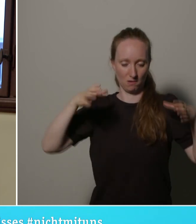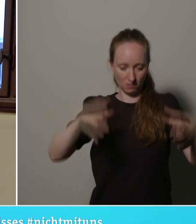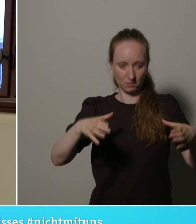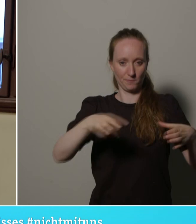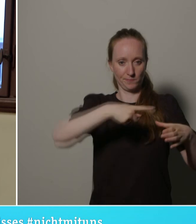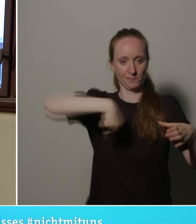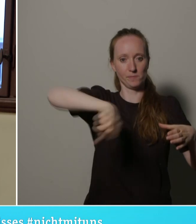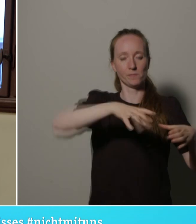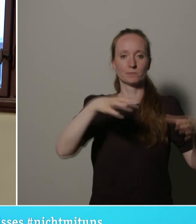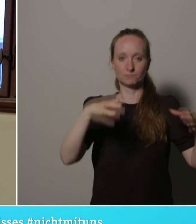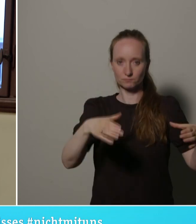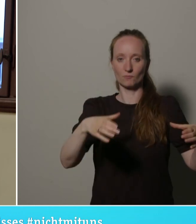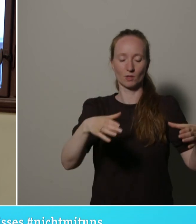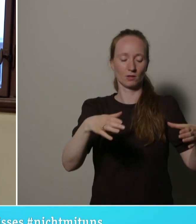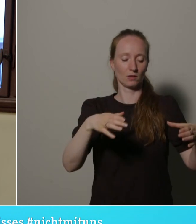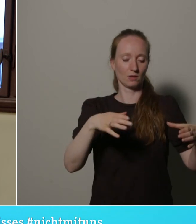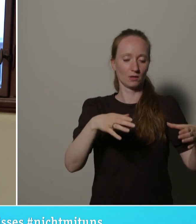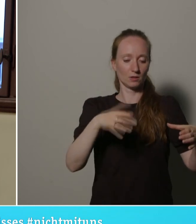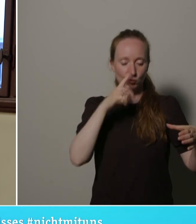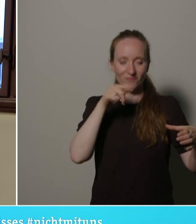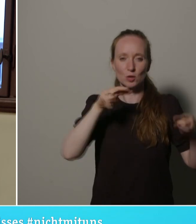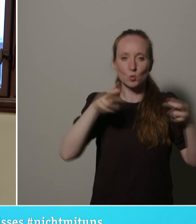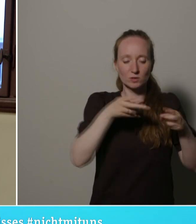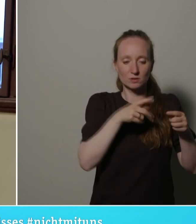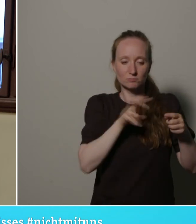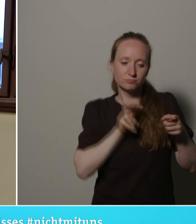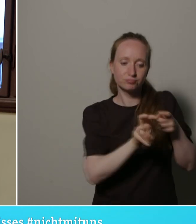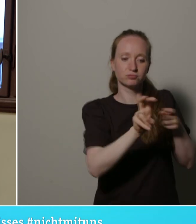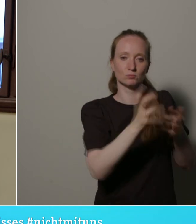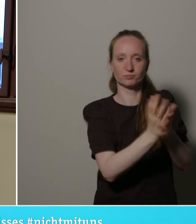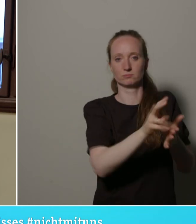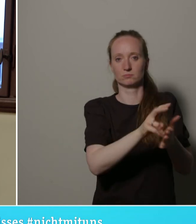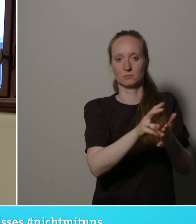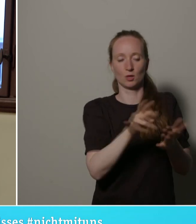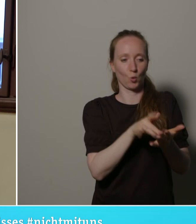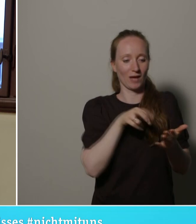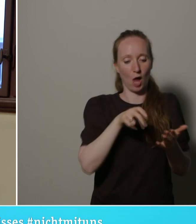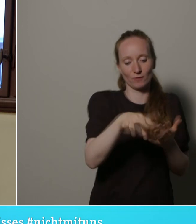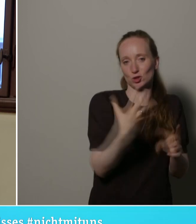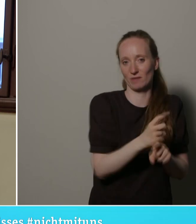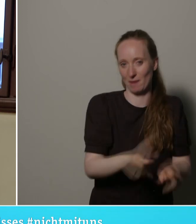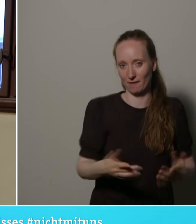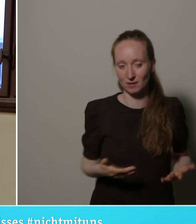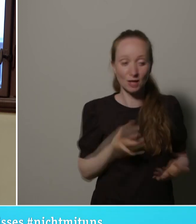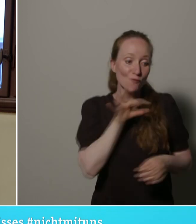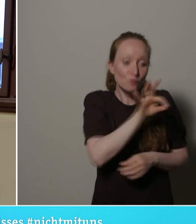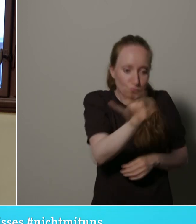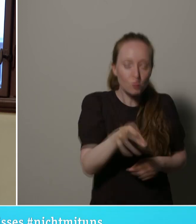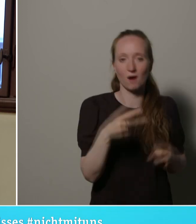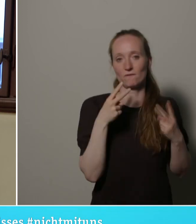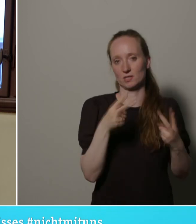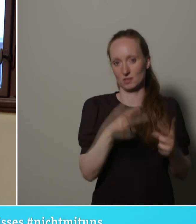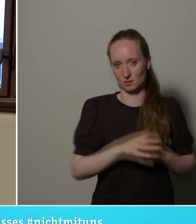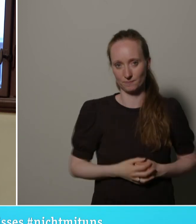gehen, Frau König-Preuß, hatte ich ja bereits gesagt. Und deswegen denke ich, ist das auf jeden